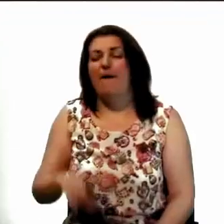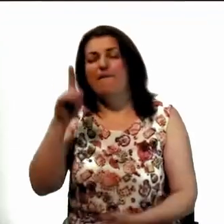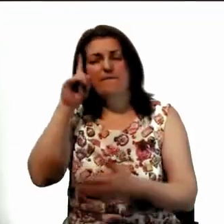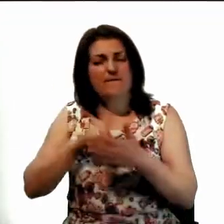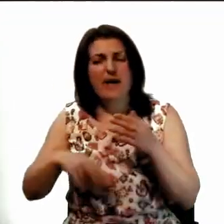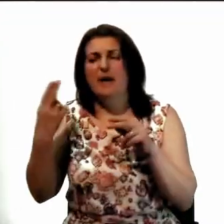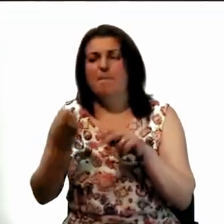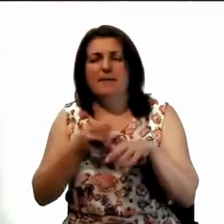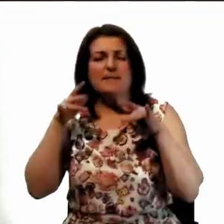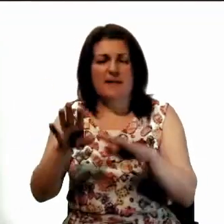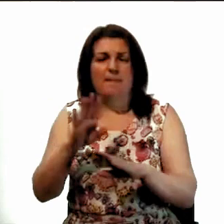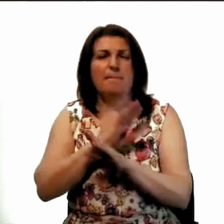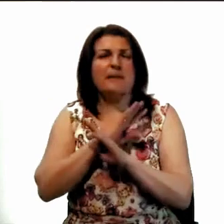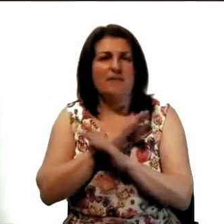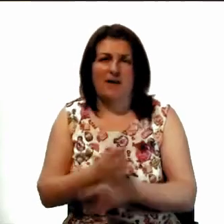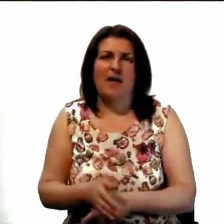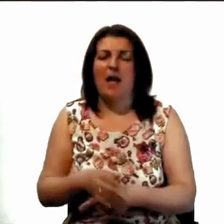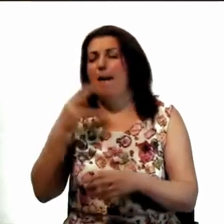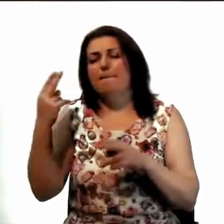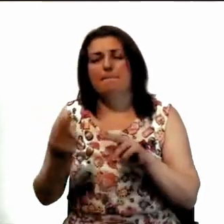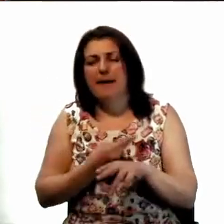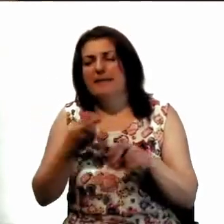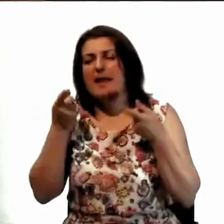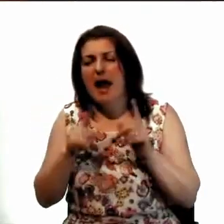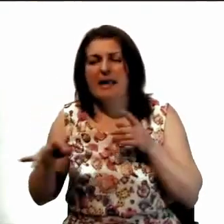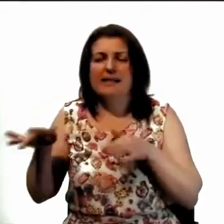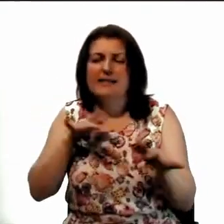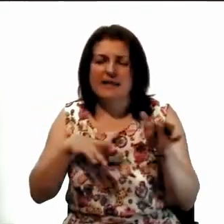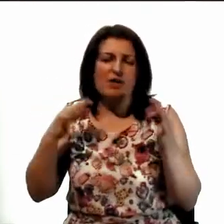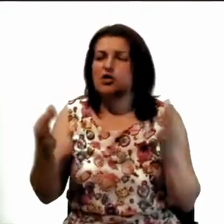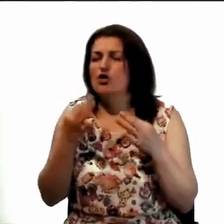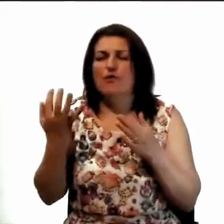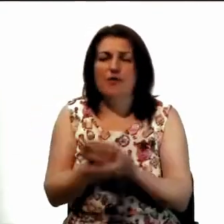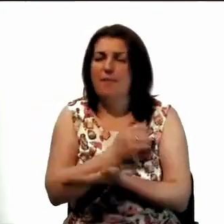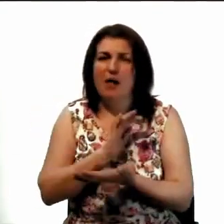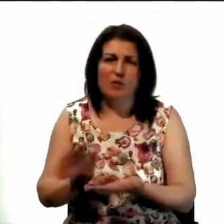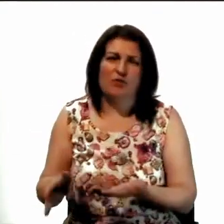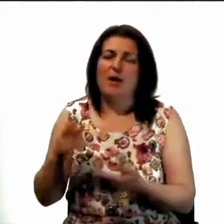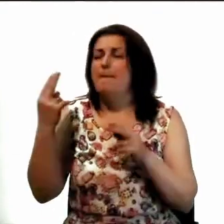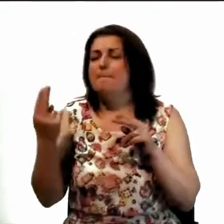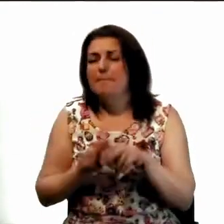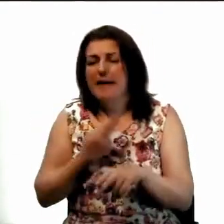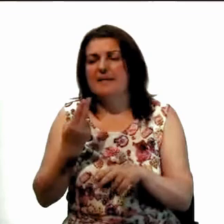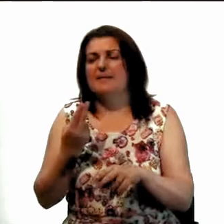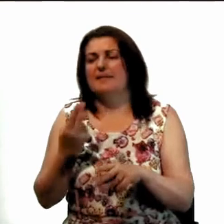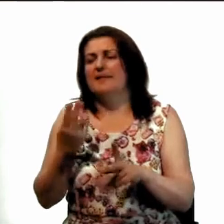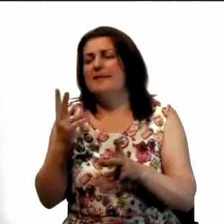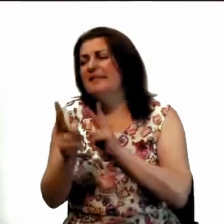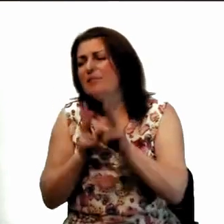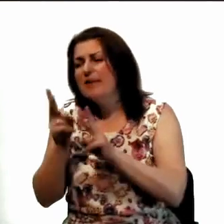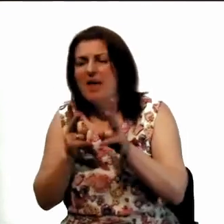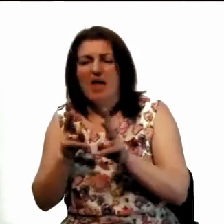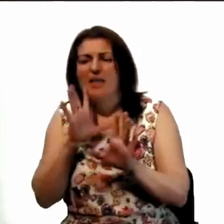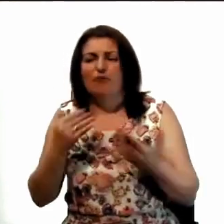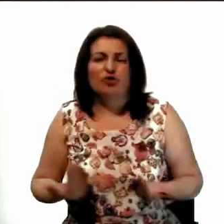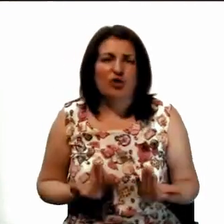без дел мертва. Без реальных действий ничего не получится. Без радикальных изменений в